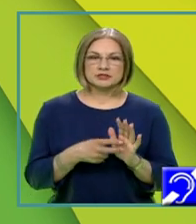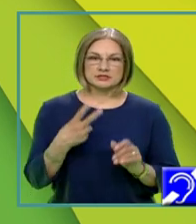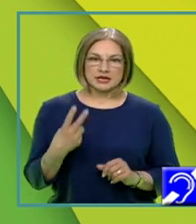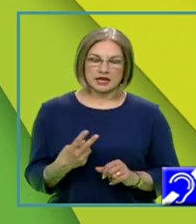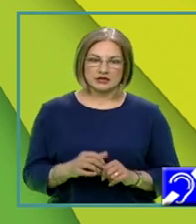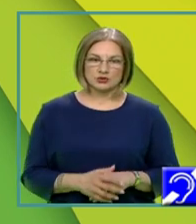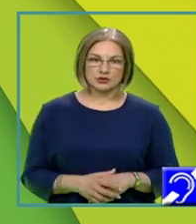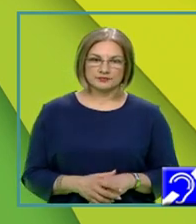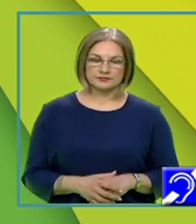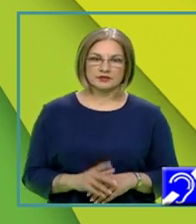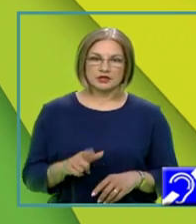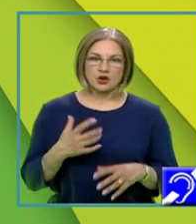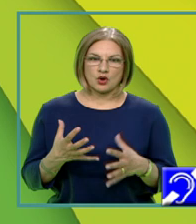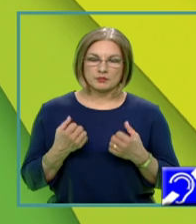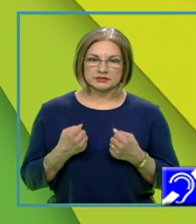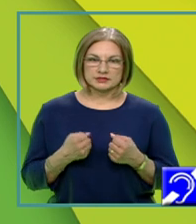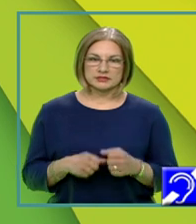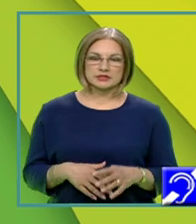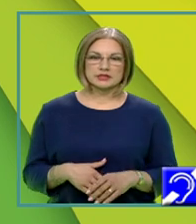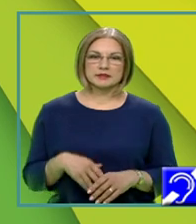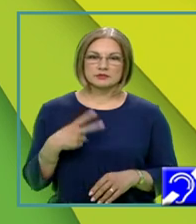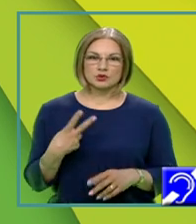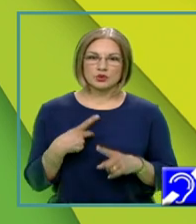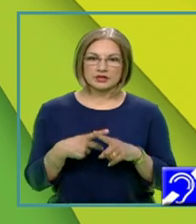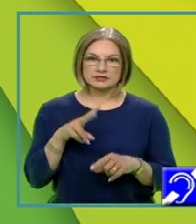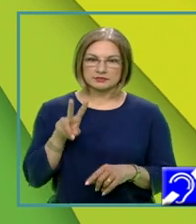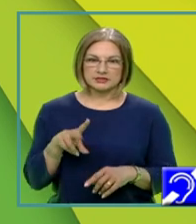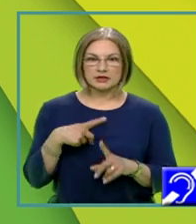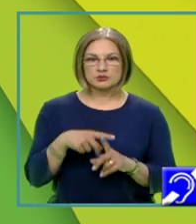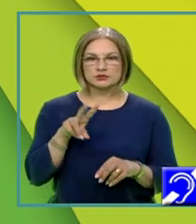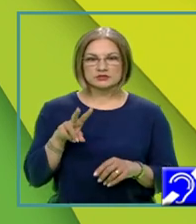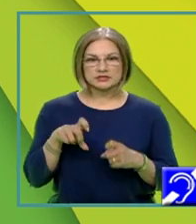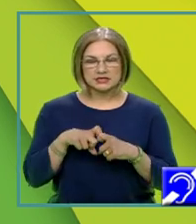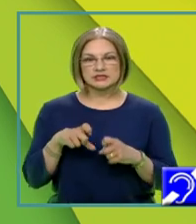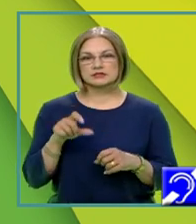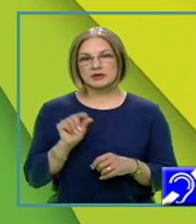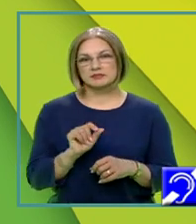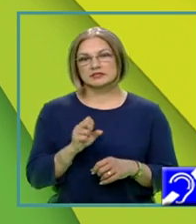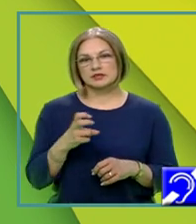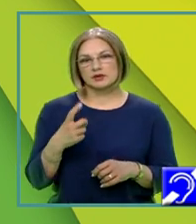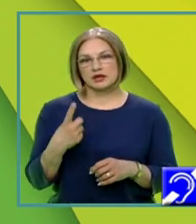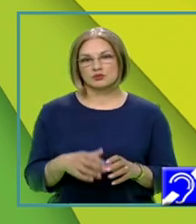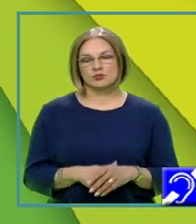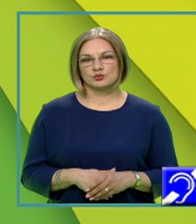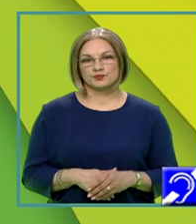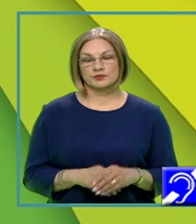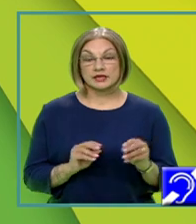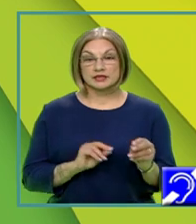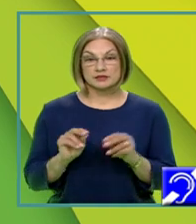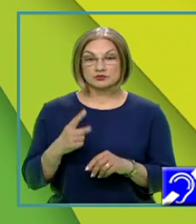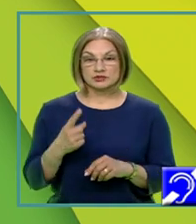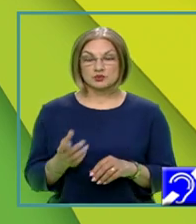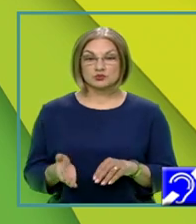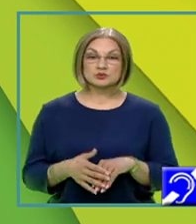aceasta in ecuatia se va obține inecuația 2 x pătrat plus x mai mic sau egal decât 1 putând unul în partea